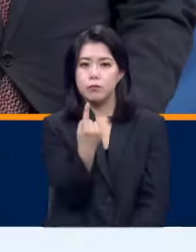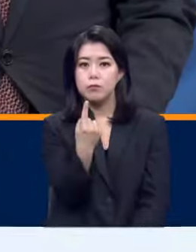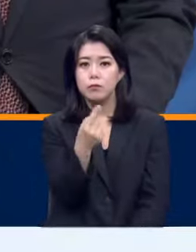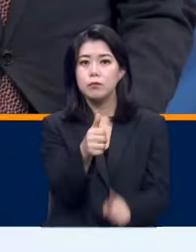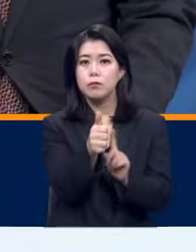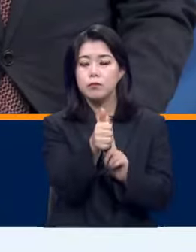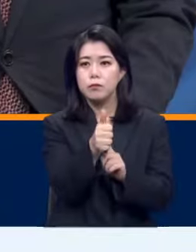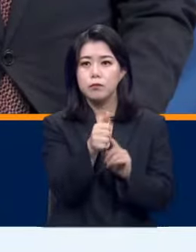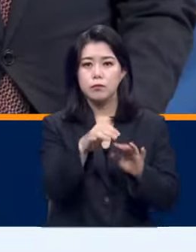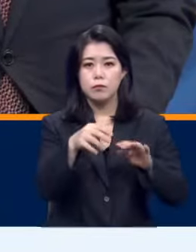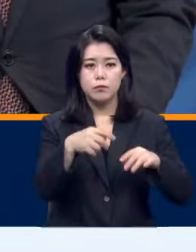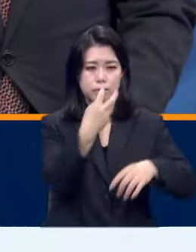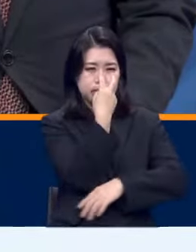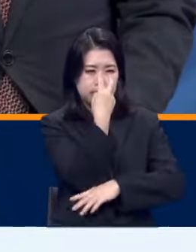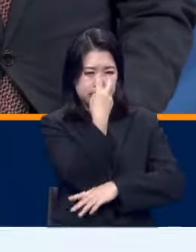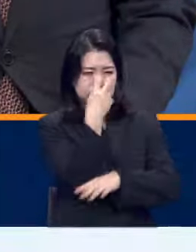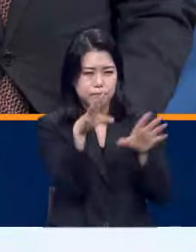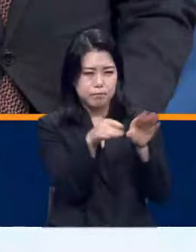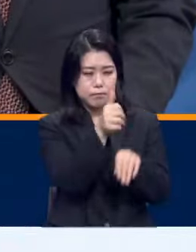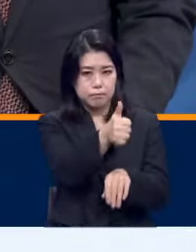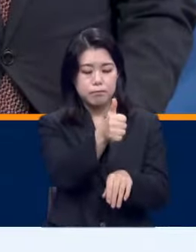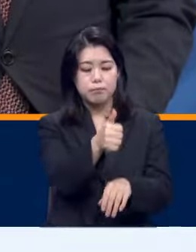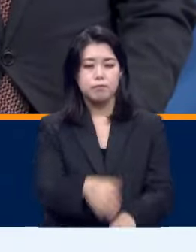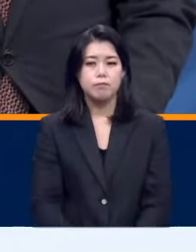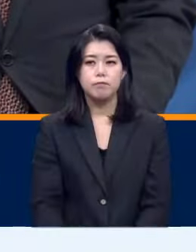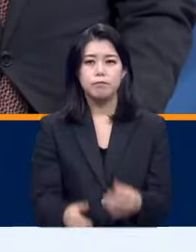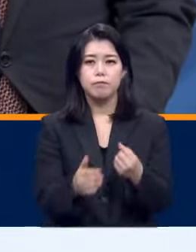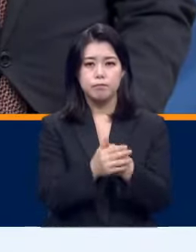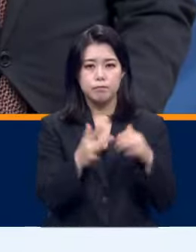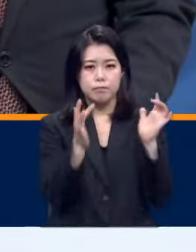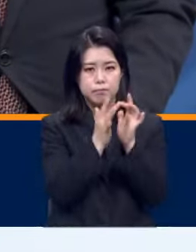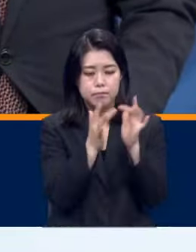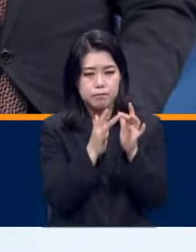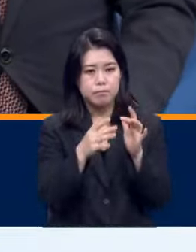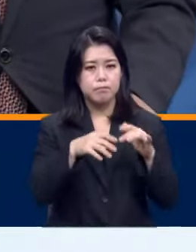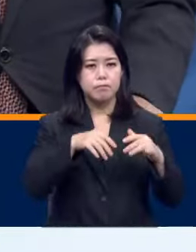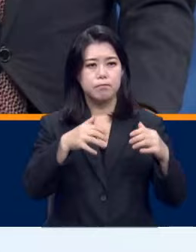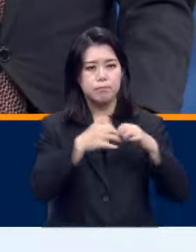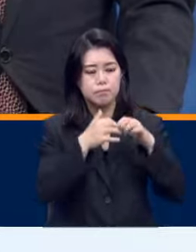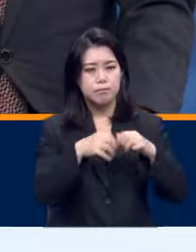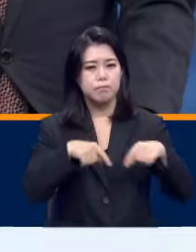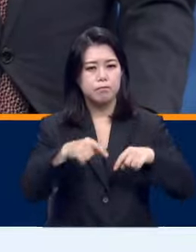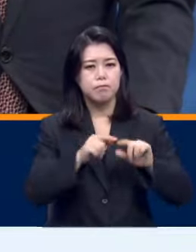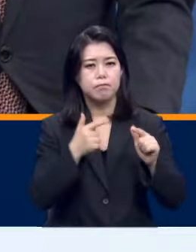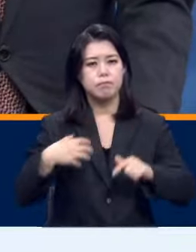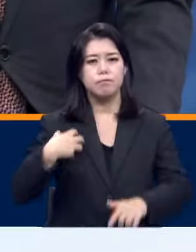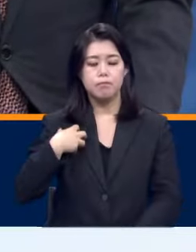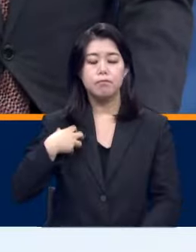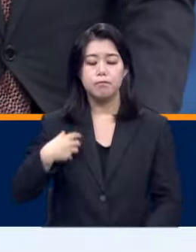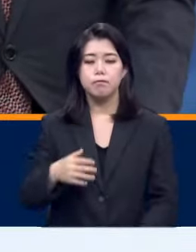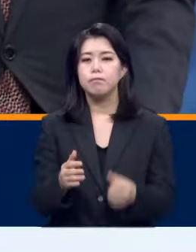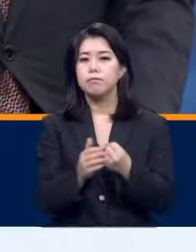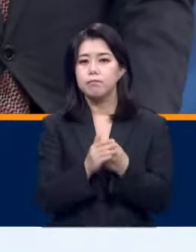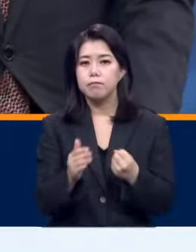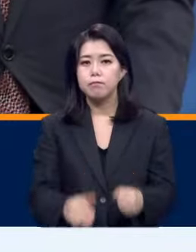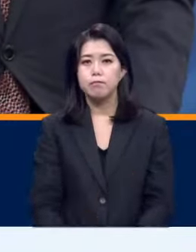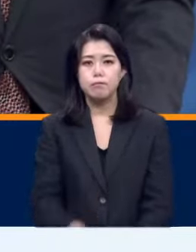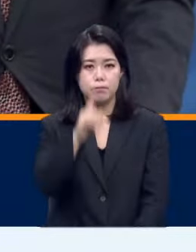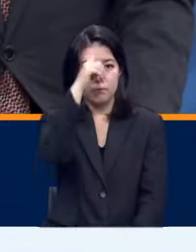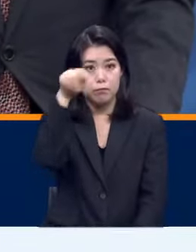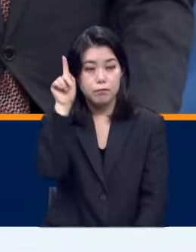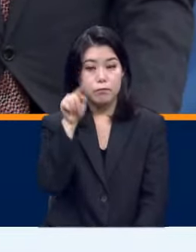경우에는 정찰총국이 첩보전 뭐 사이버전 같은 걸 담당하는 것인데 이번에 가서 아마